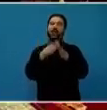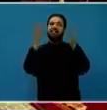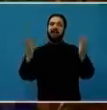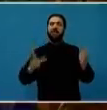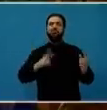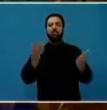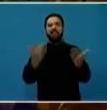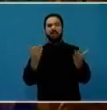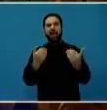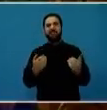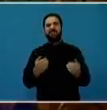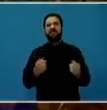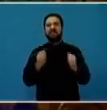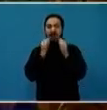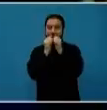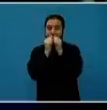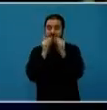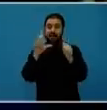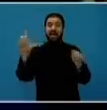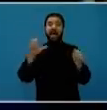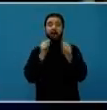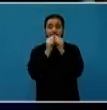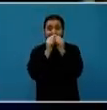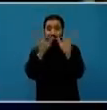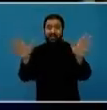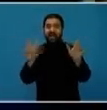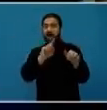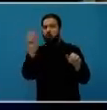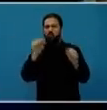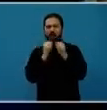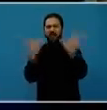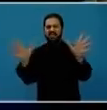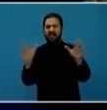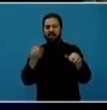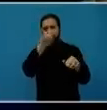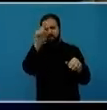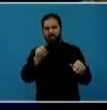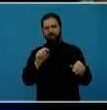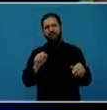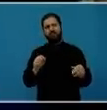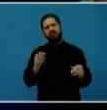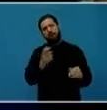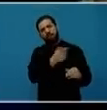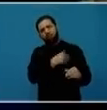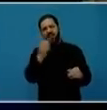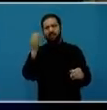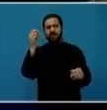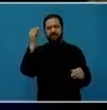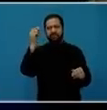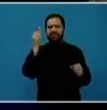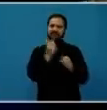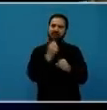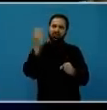blestema? Îl putem conștientiza aducând în fața lui învățătura Sfintei Scripturi,